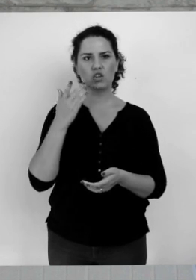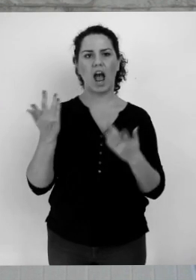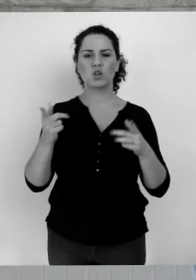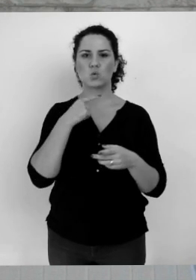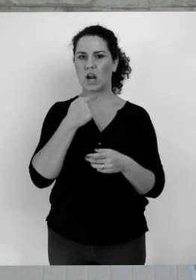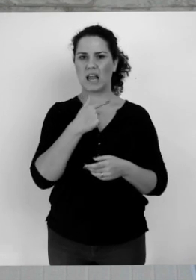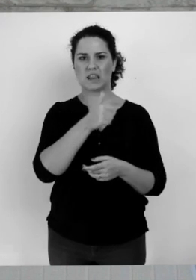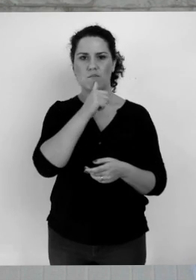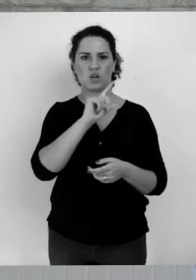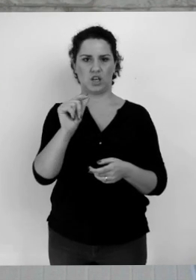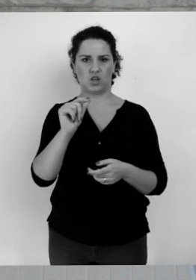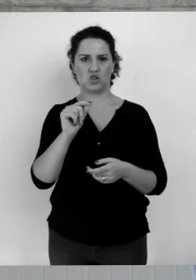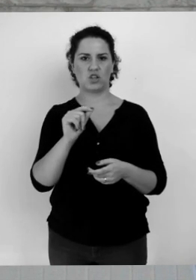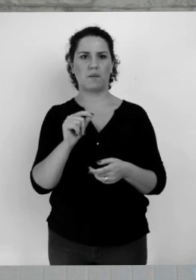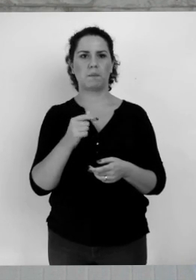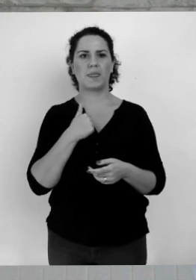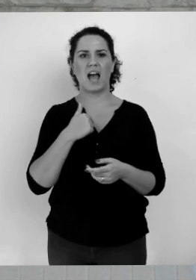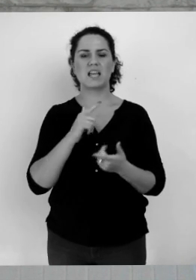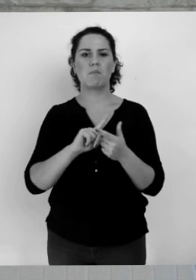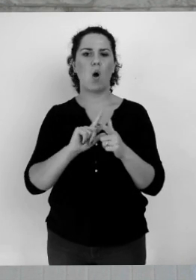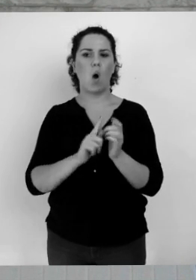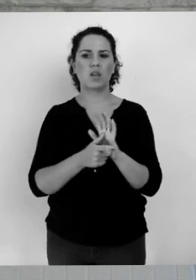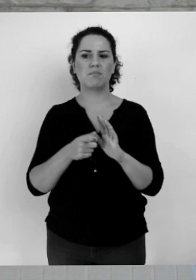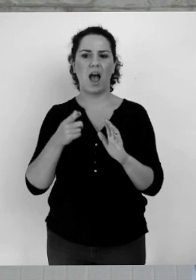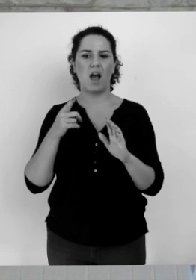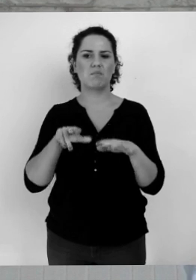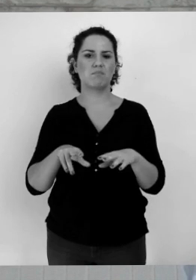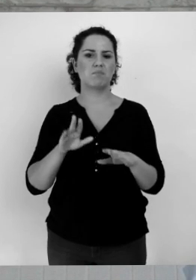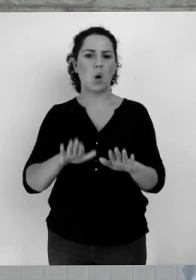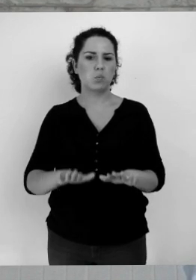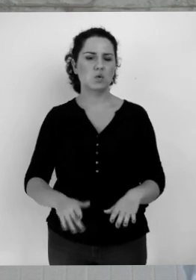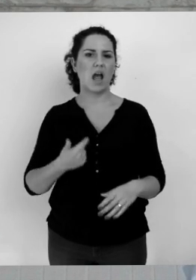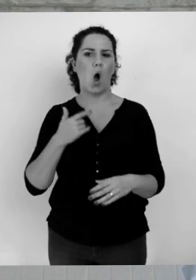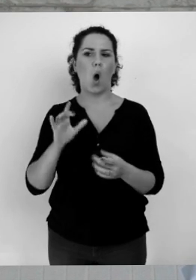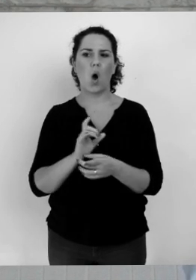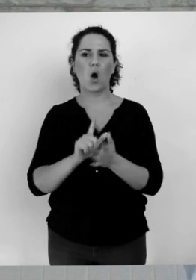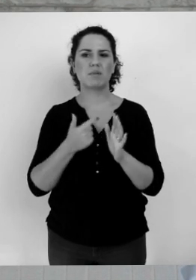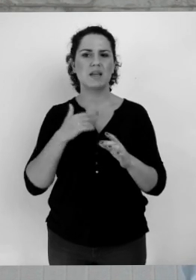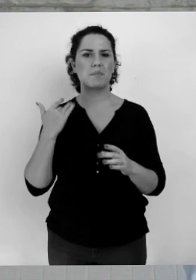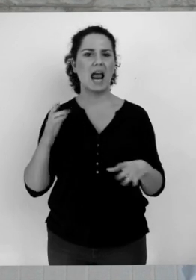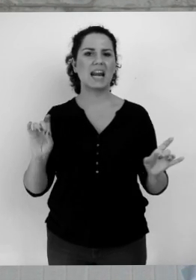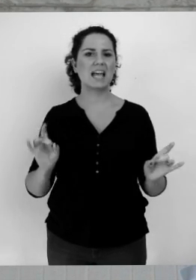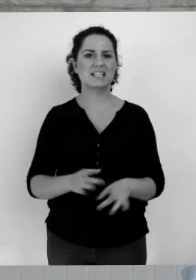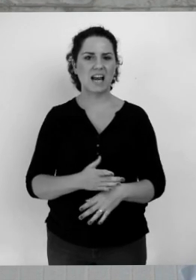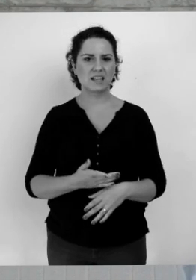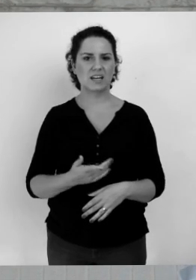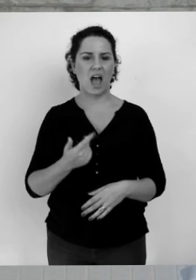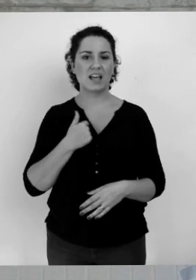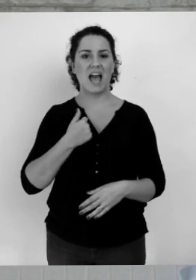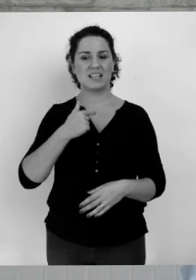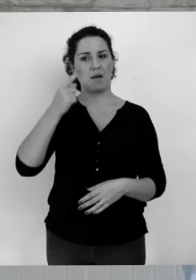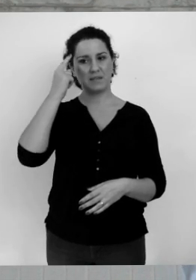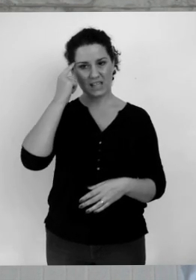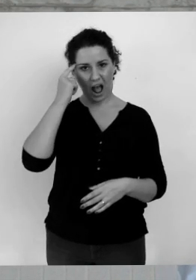rekli da ne mogu išći, zato što neće, ja sam odmah popustila, odmah sam bila nesretna. Da sam znala da